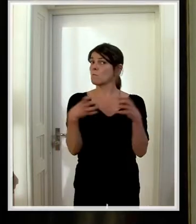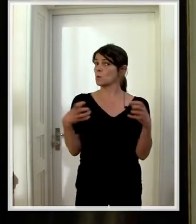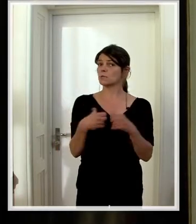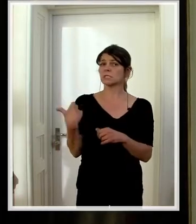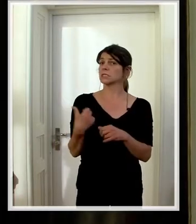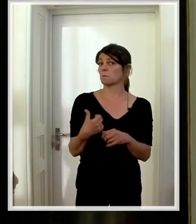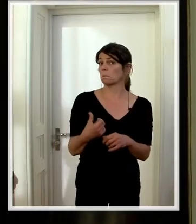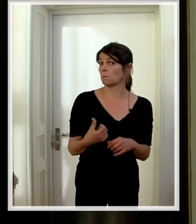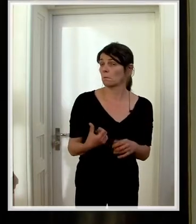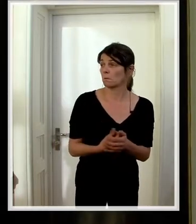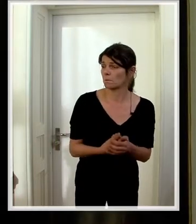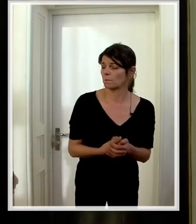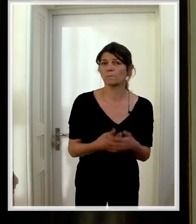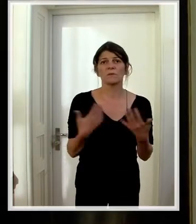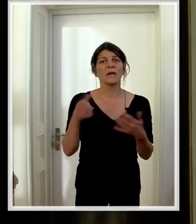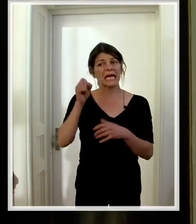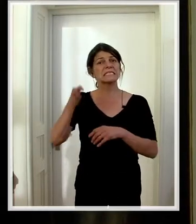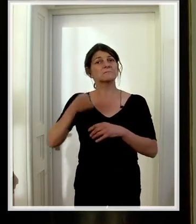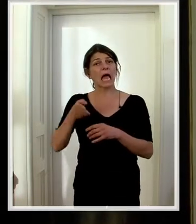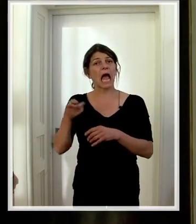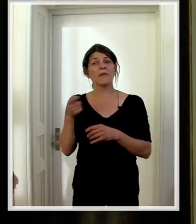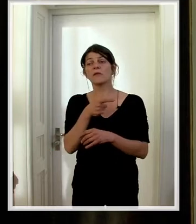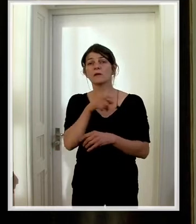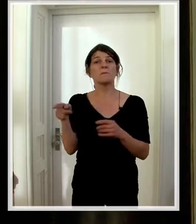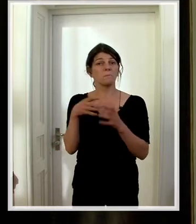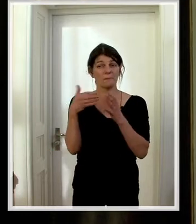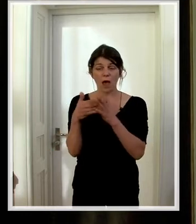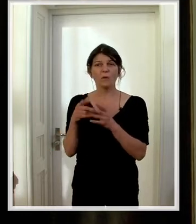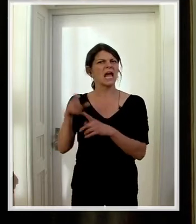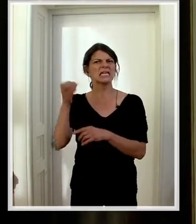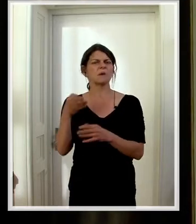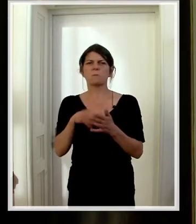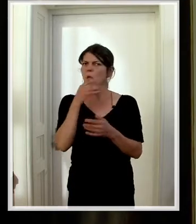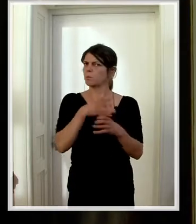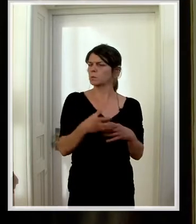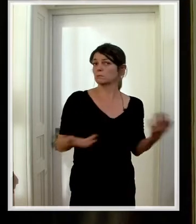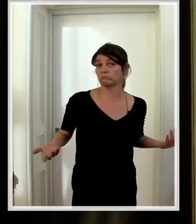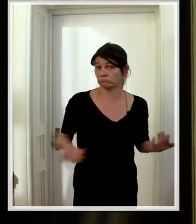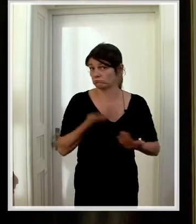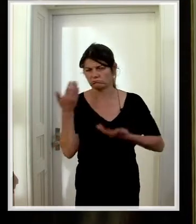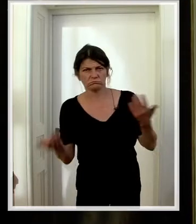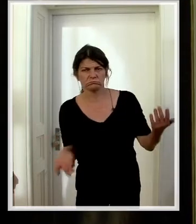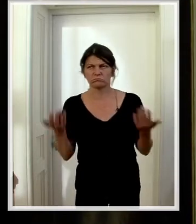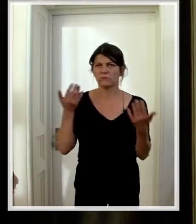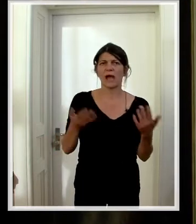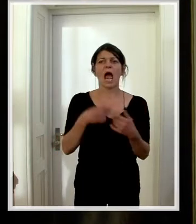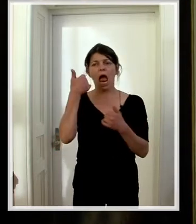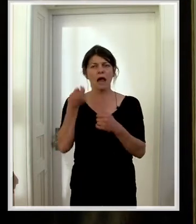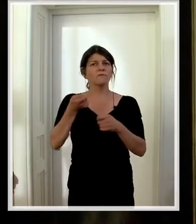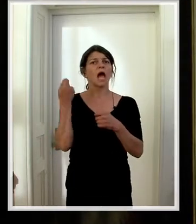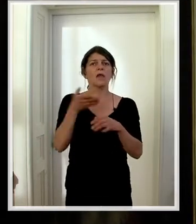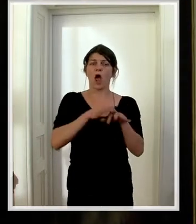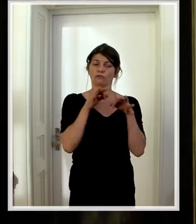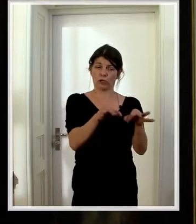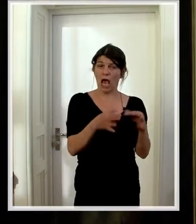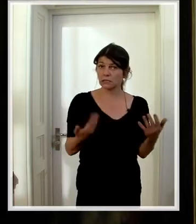zwar der S-Bahn, aber die S-Bahn nicht der Bus, ist es einfach wichtig zu sagen, wo drauf fährt das. Und der A fährt auf der Straße und dort